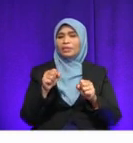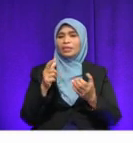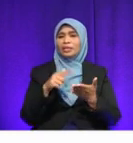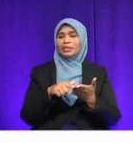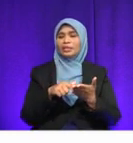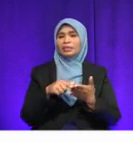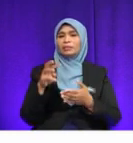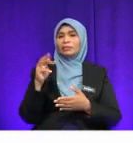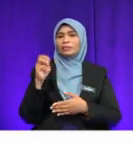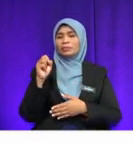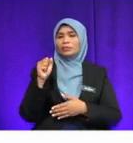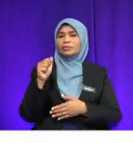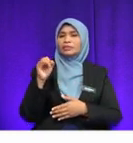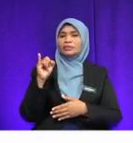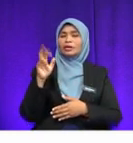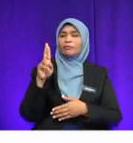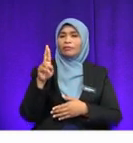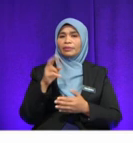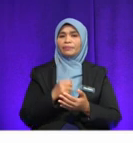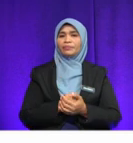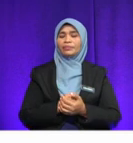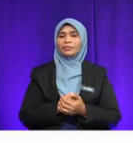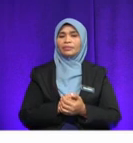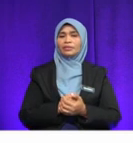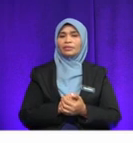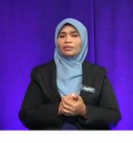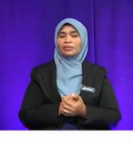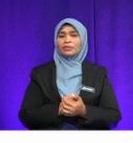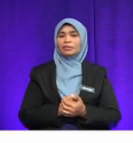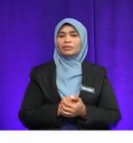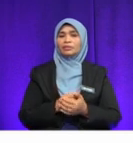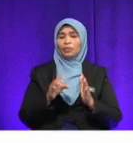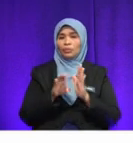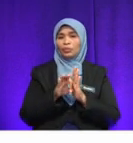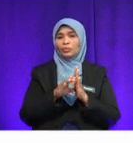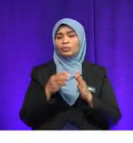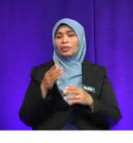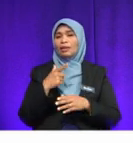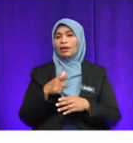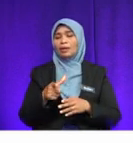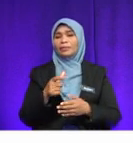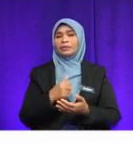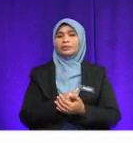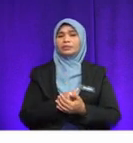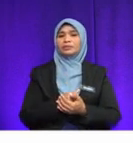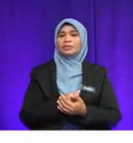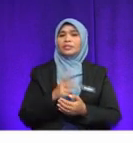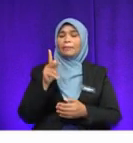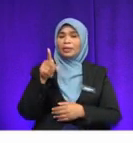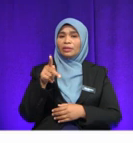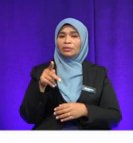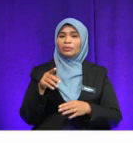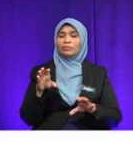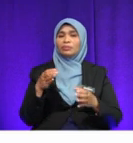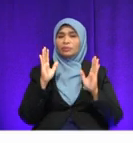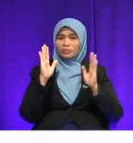sebagai musafir tapi ada tapi oke perlu menunaikan